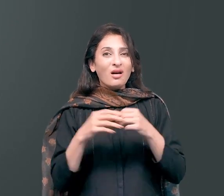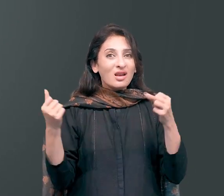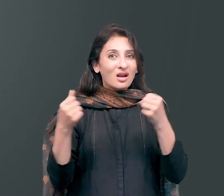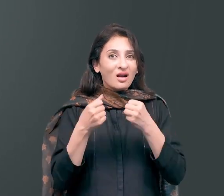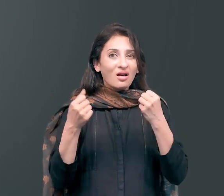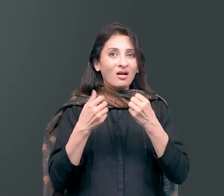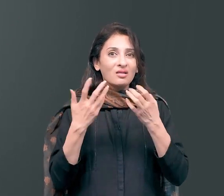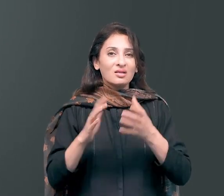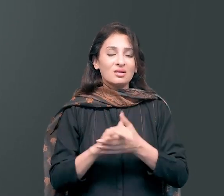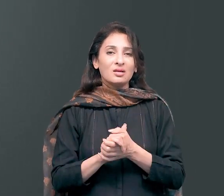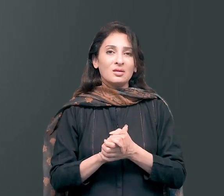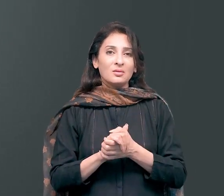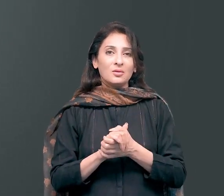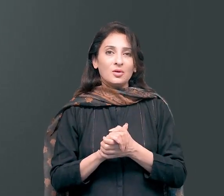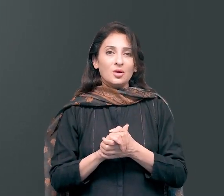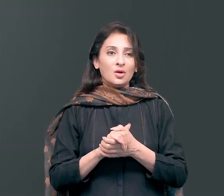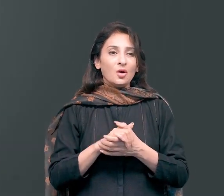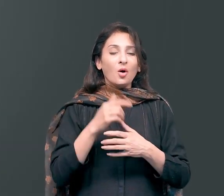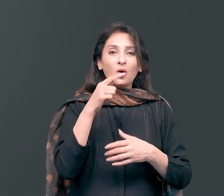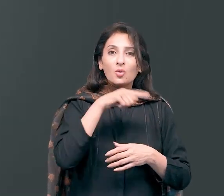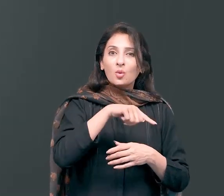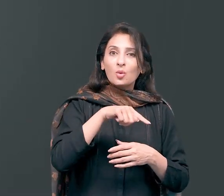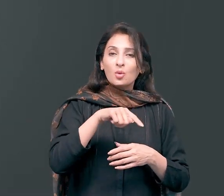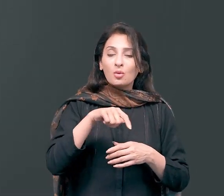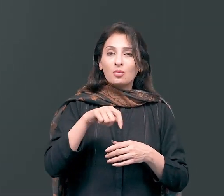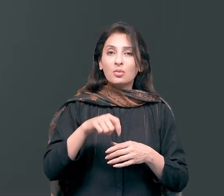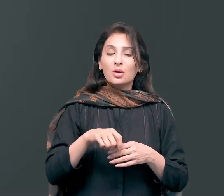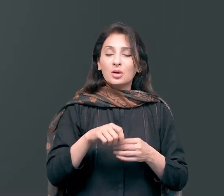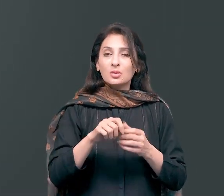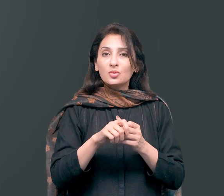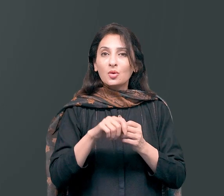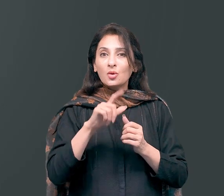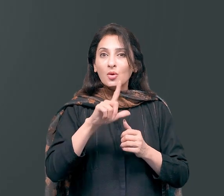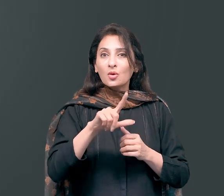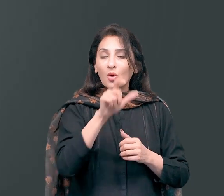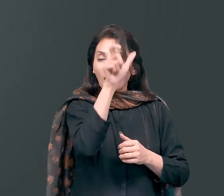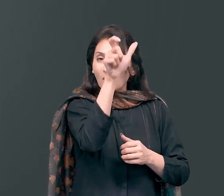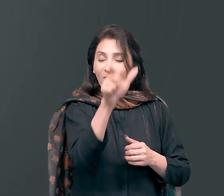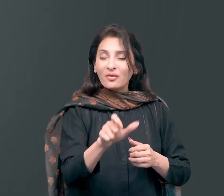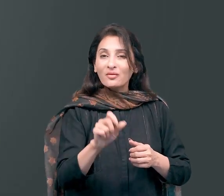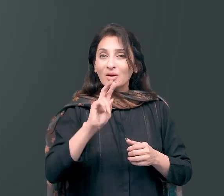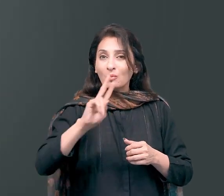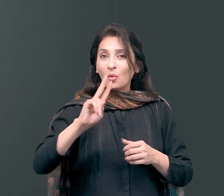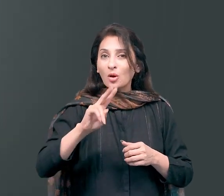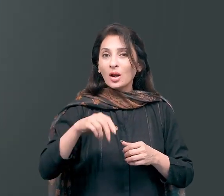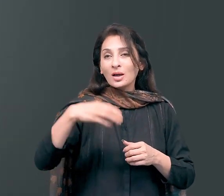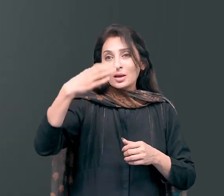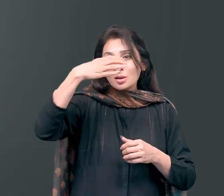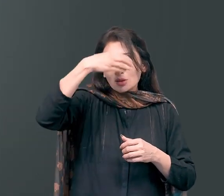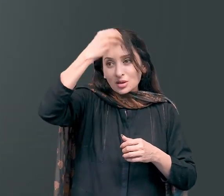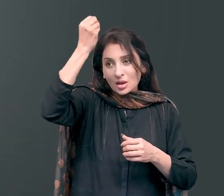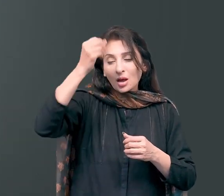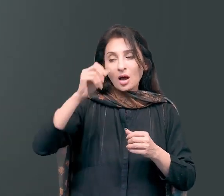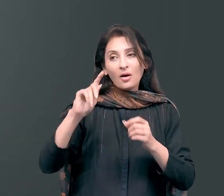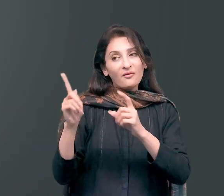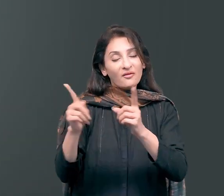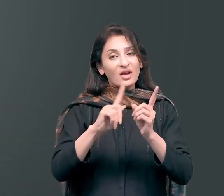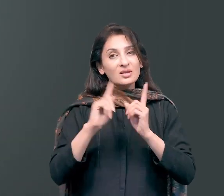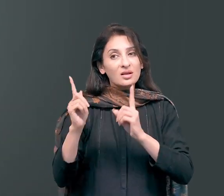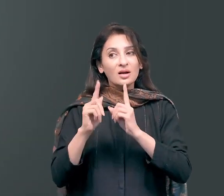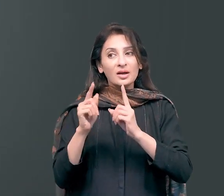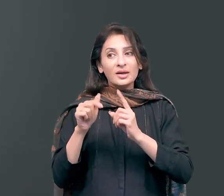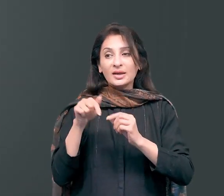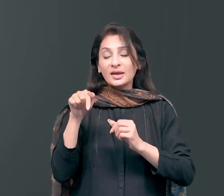کہتے تھے کہ جی یہ جو 5 نشستیں ہوں گی یہ جناح فیصلہ کرے گا۔ لارڈ ویول نہیں مانا، کرپس